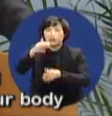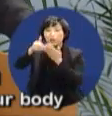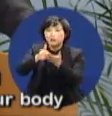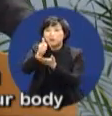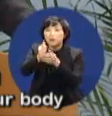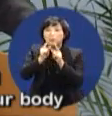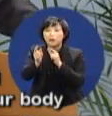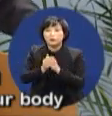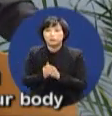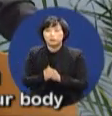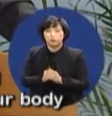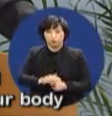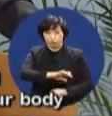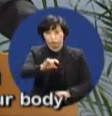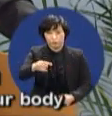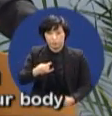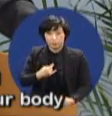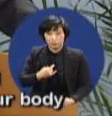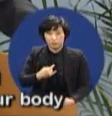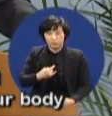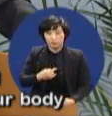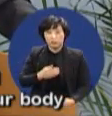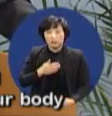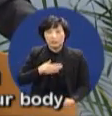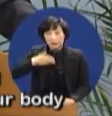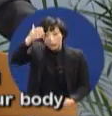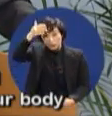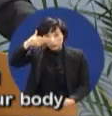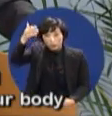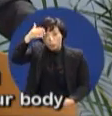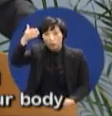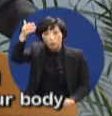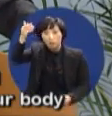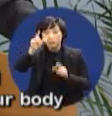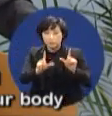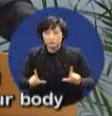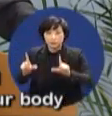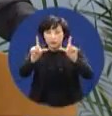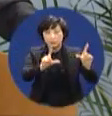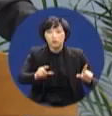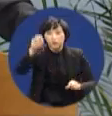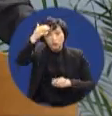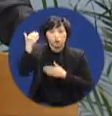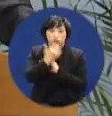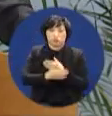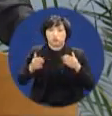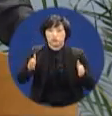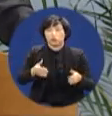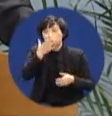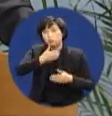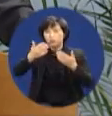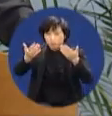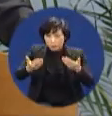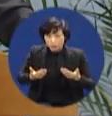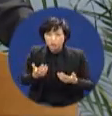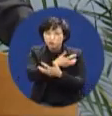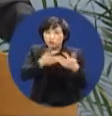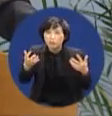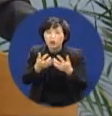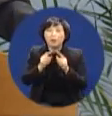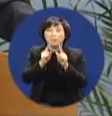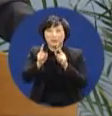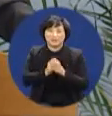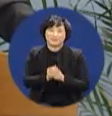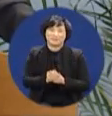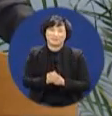말씀은 우리에게 내 영혼이 사는 영육간의 축복이 넘치는 말씀이